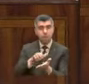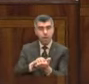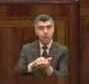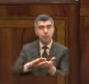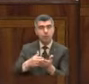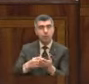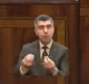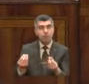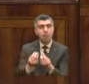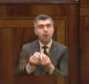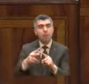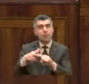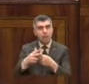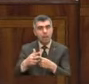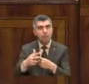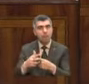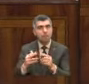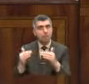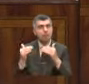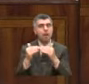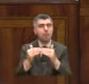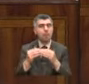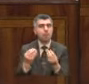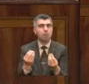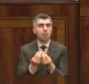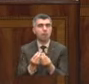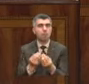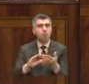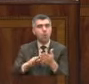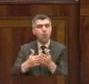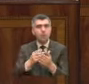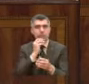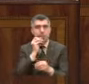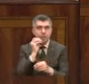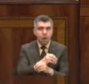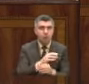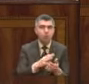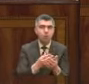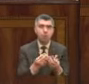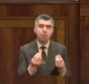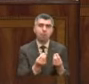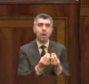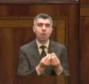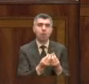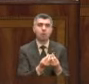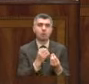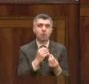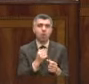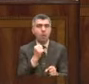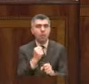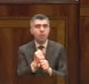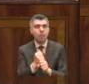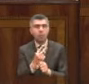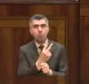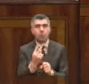بالصناعة. ولذلك الآن هناك تنسيق مع وزارة الصناعة بل كل ما يتعلق بالنفايات سيدخل ضمن الاقتصاد الأخضر، واشتغلنا الآن على واحد